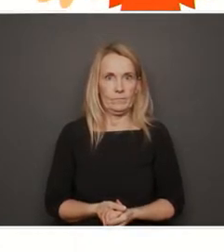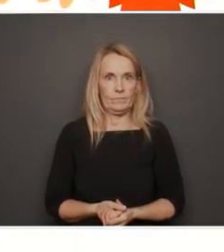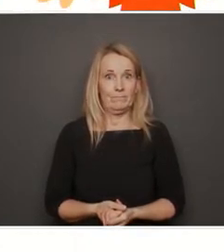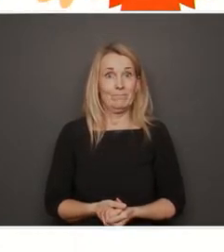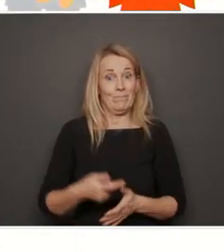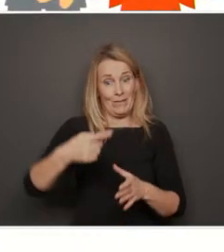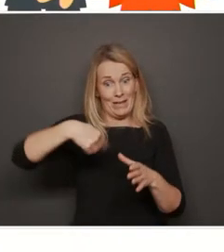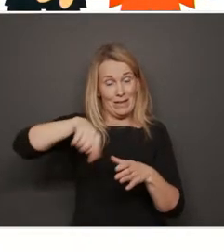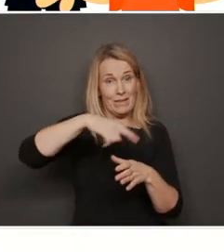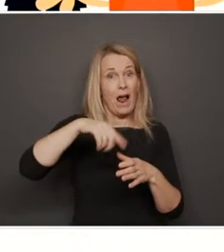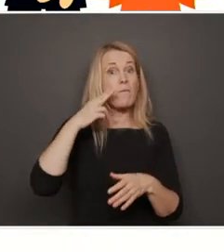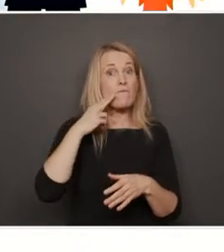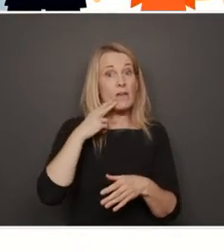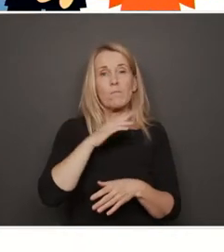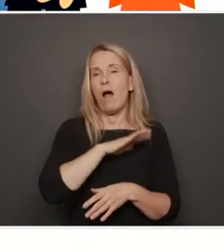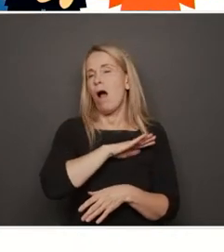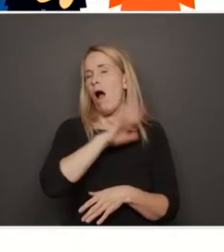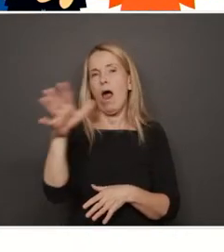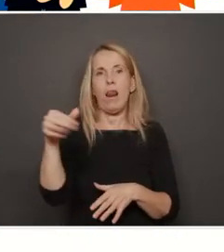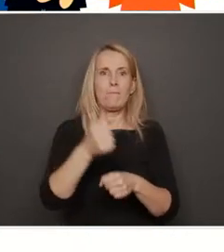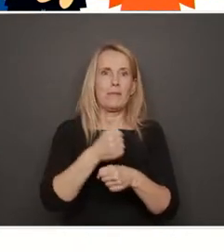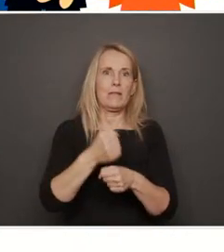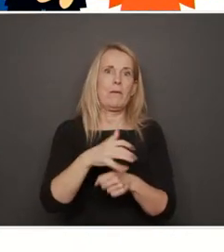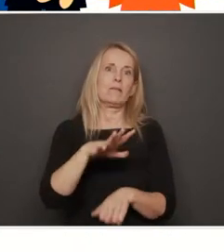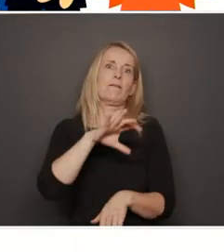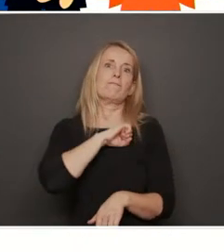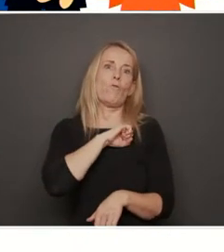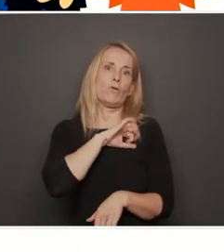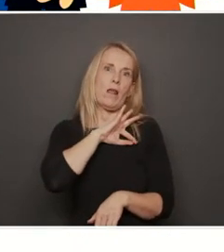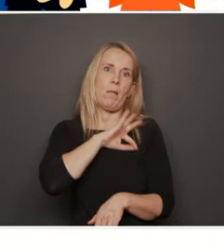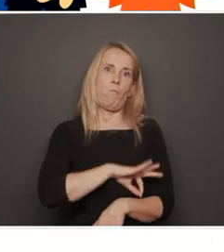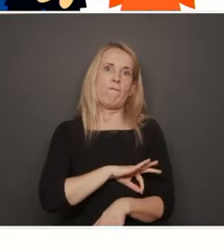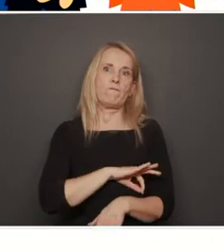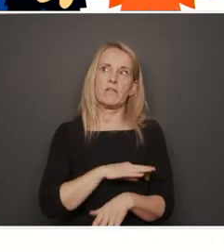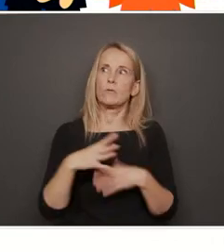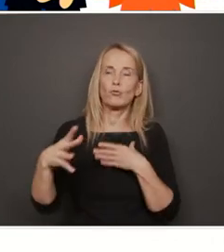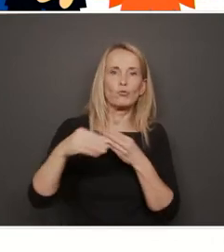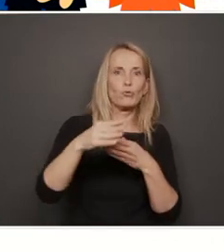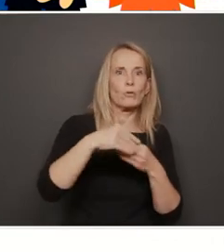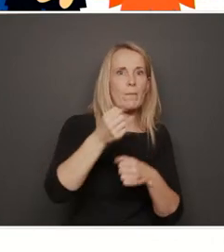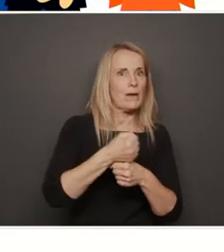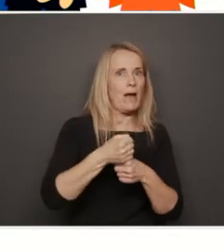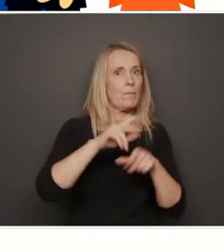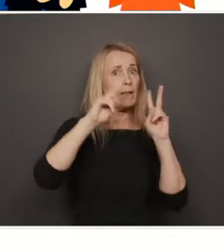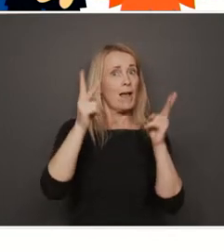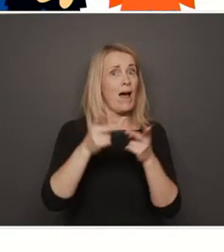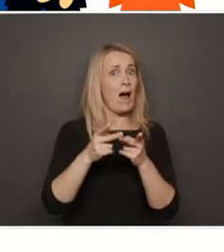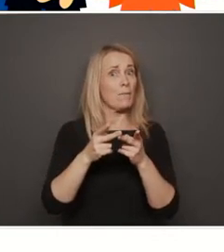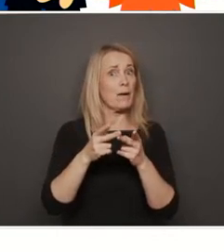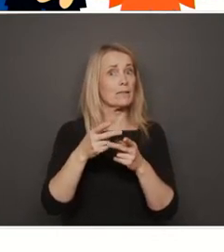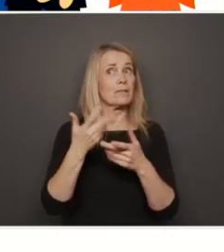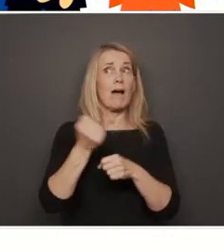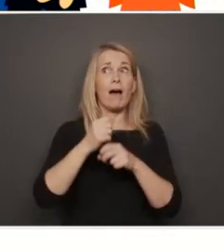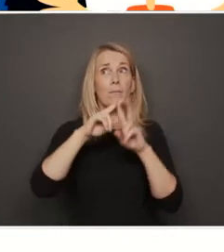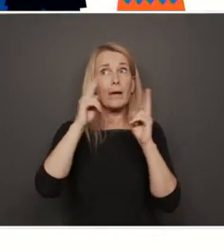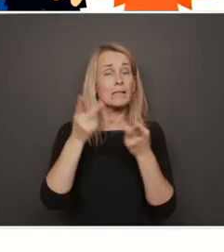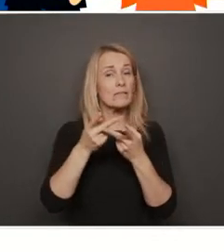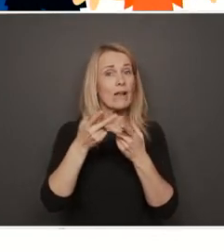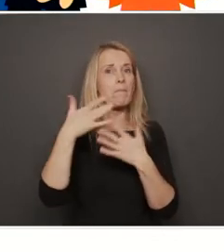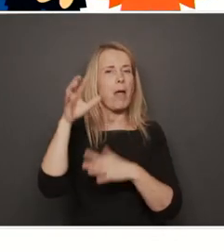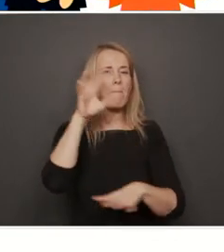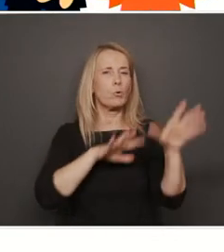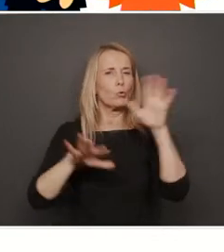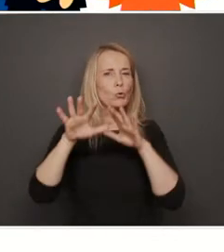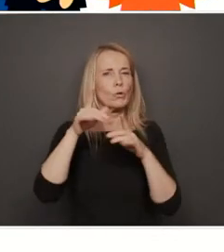Innerhalb der Firmen profitieren alle Mitarbeitenden durch die Zusammenarbeit. Die Arbeitswelt wird bunter. Achtsamkeit auf Kolleginnen